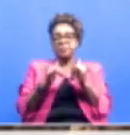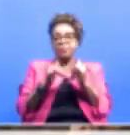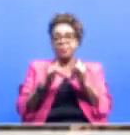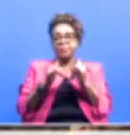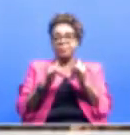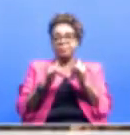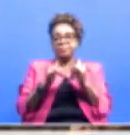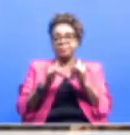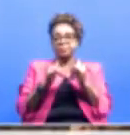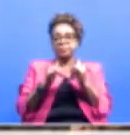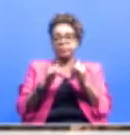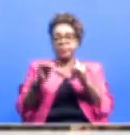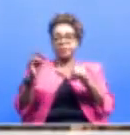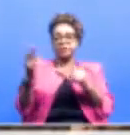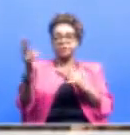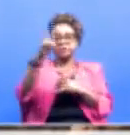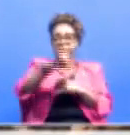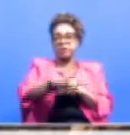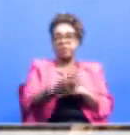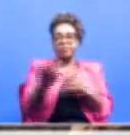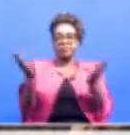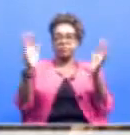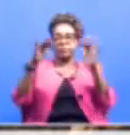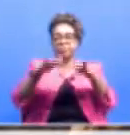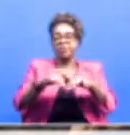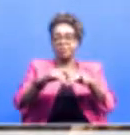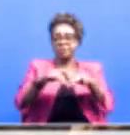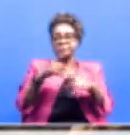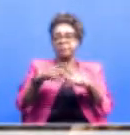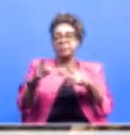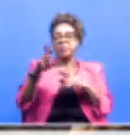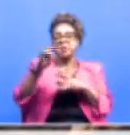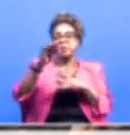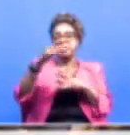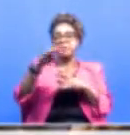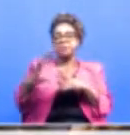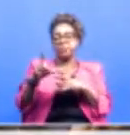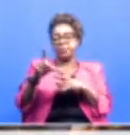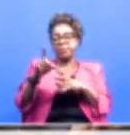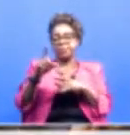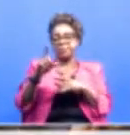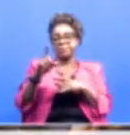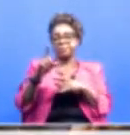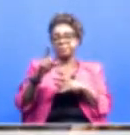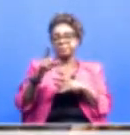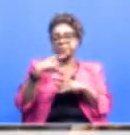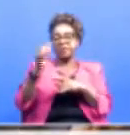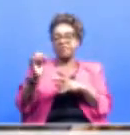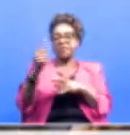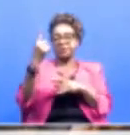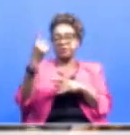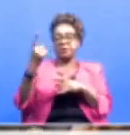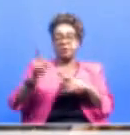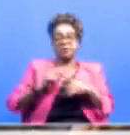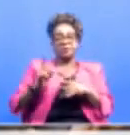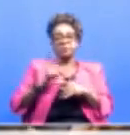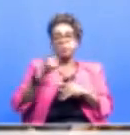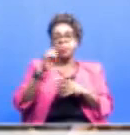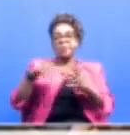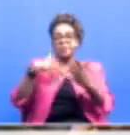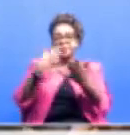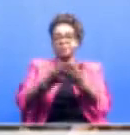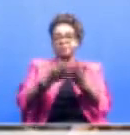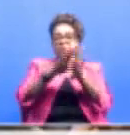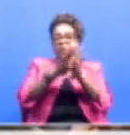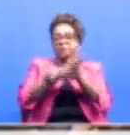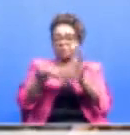Naam, siku ya pili ya kongamano hili la UNEA 6 na Bi Rachel Ruto ambaye ni mama wa taifa amefika hapa, dhamira yake kuu